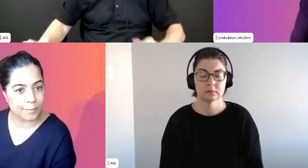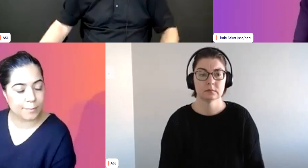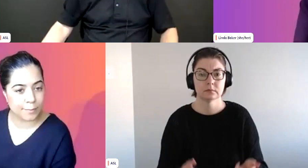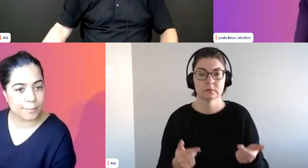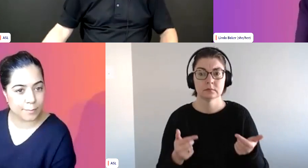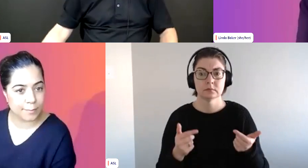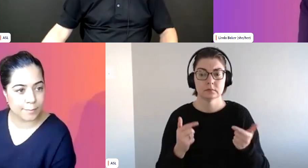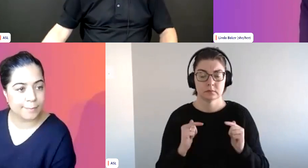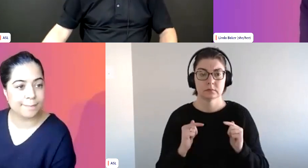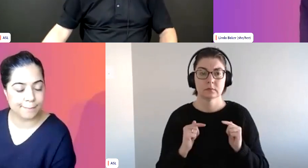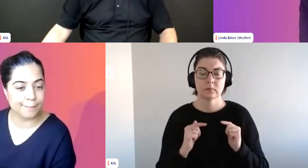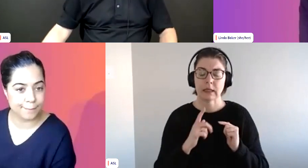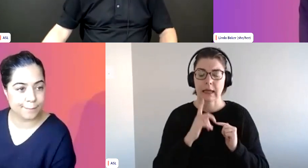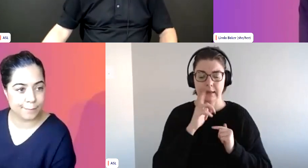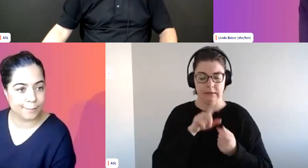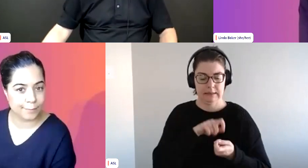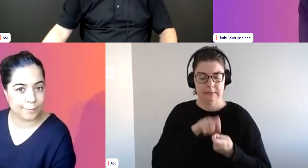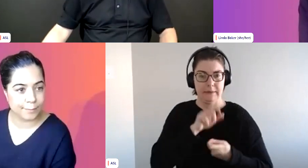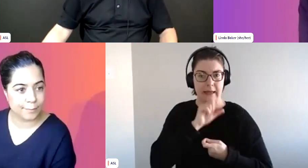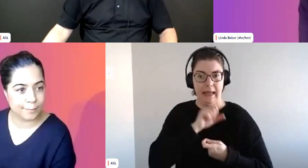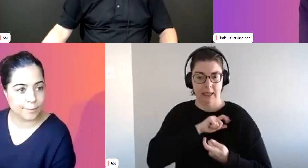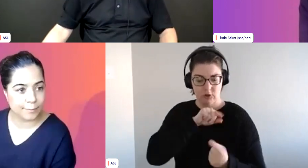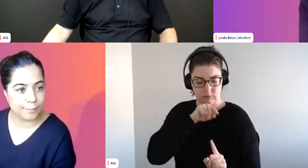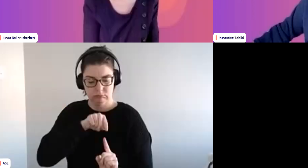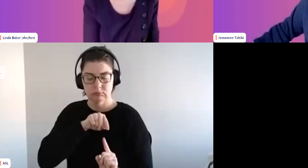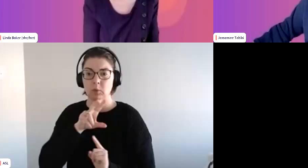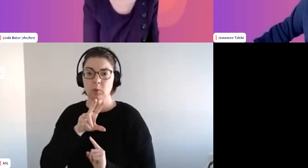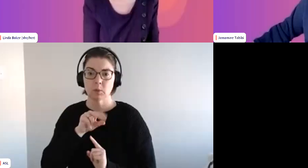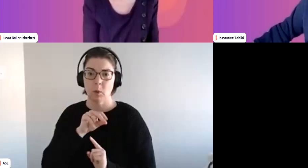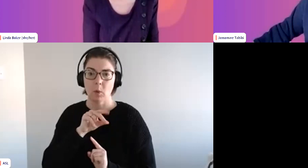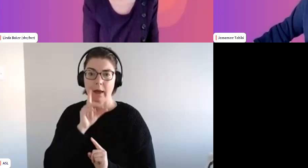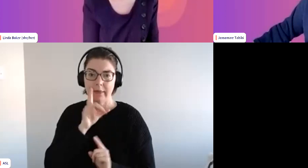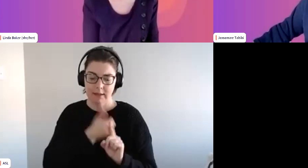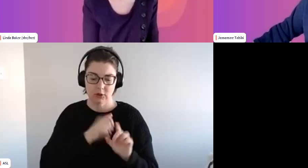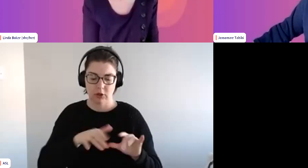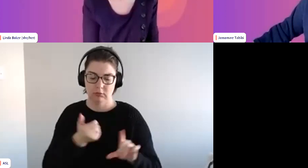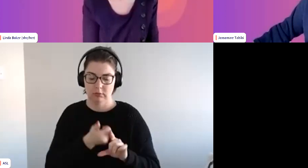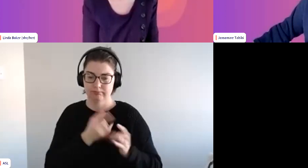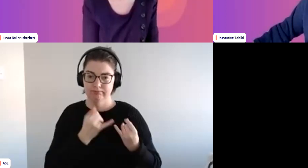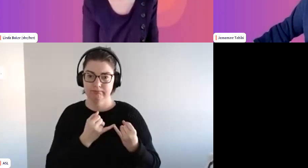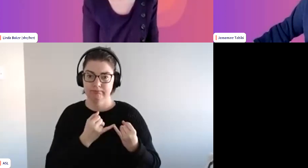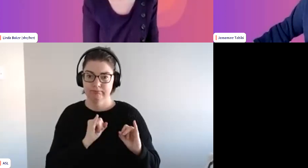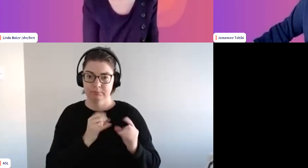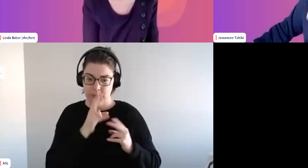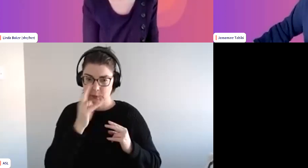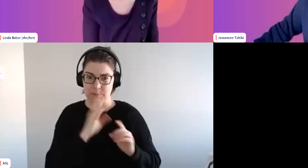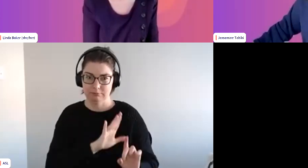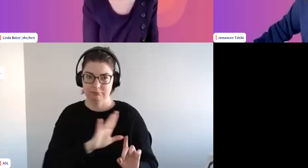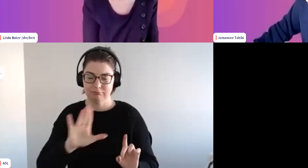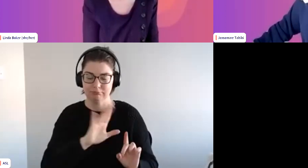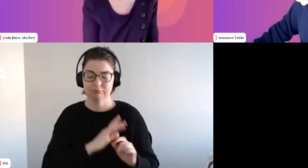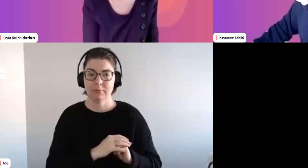ou lentement et plus heureux qu'ailleurs je crois pas qu'il y a un âge précis auquel il faudrait se référer parce que chaque enfant est